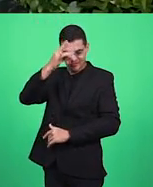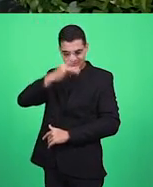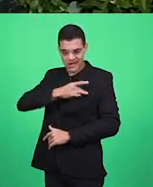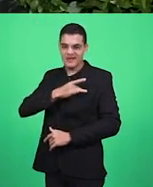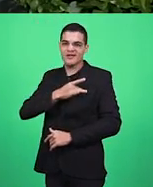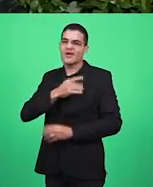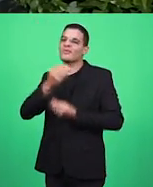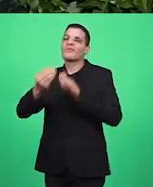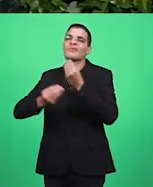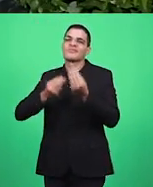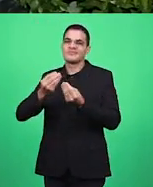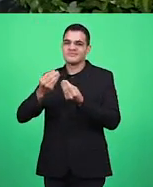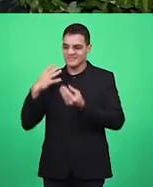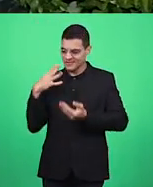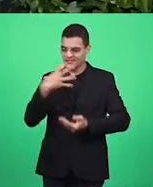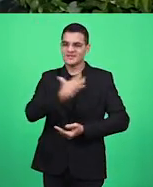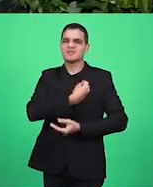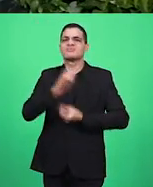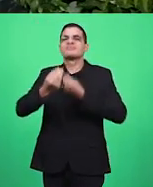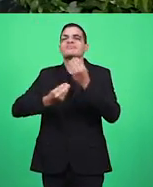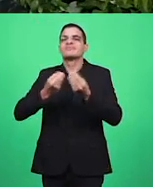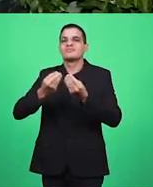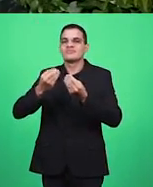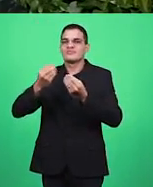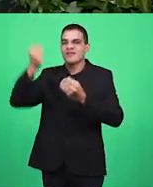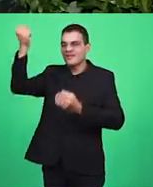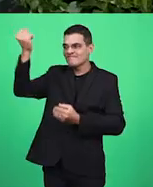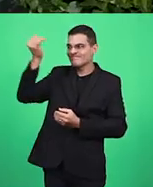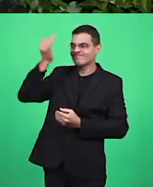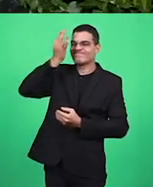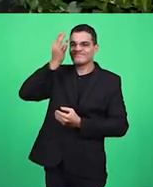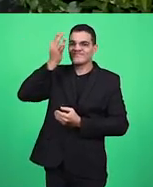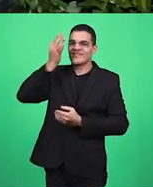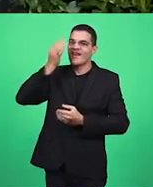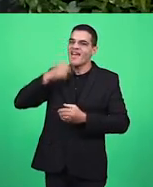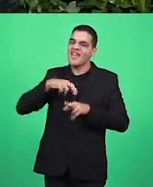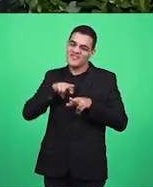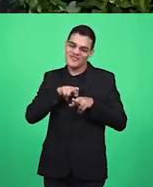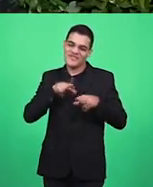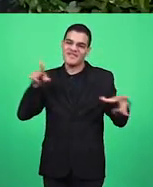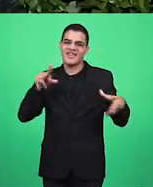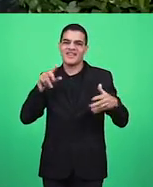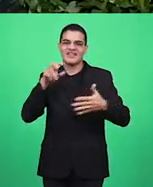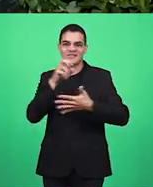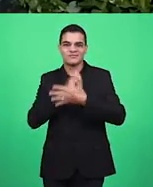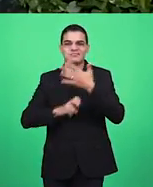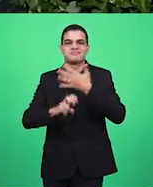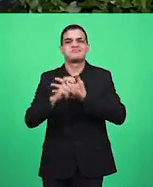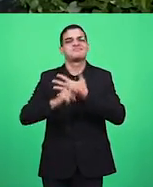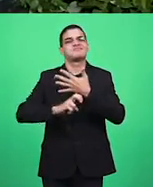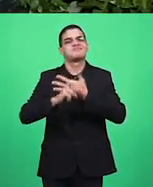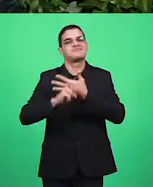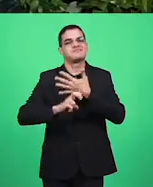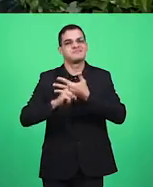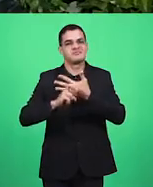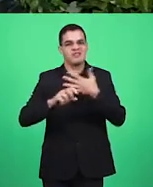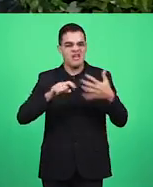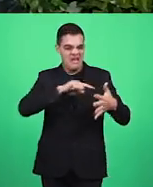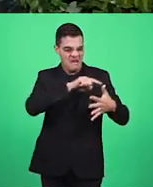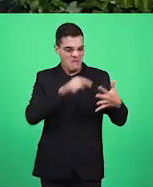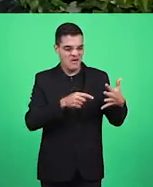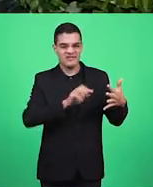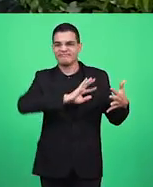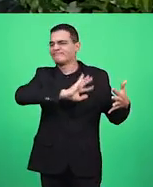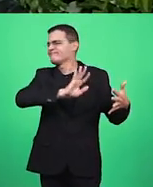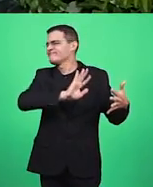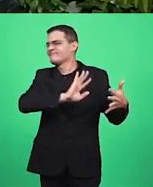оно через откровение Иисуса. Это пятая мера. Она не в наших